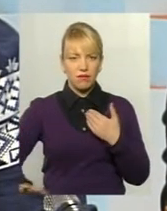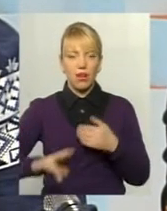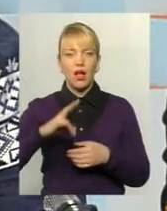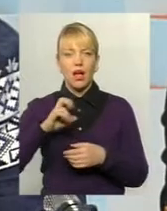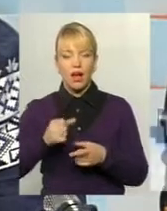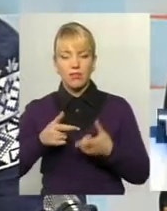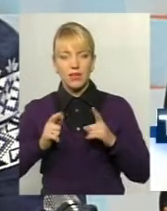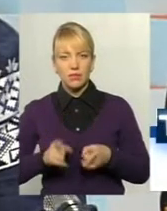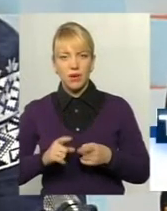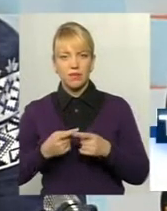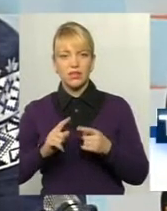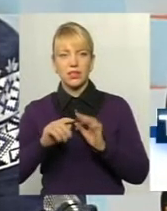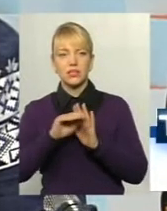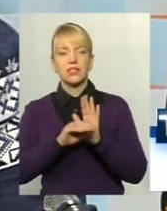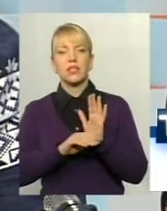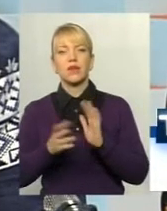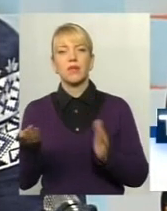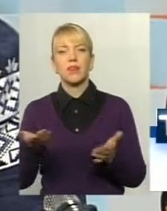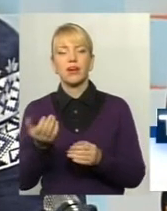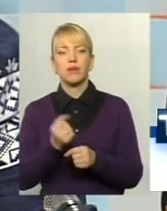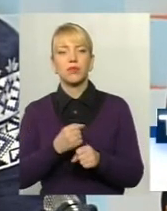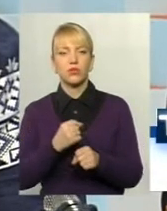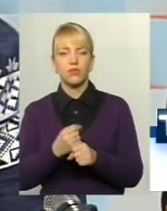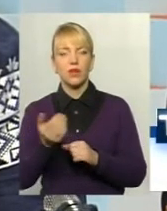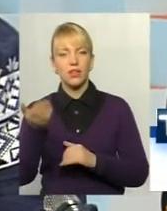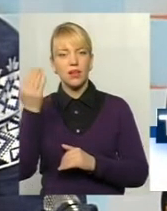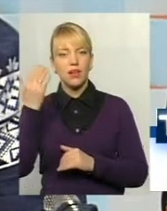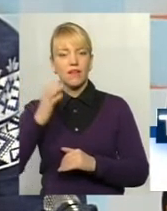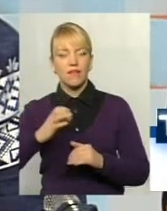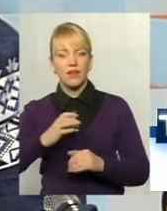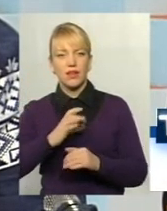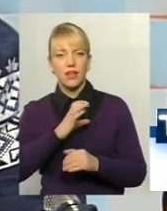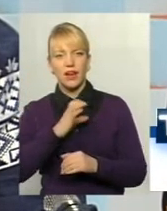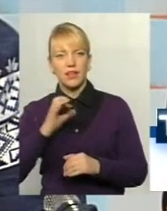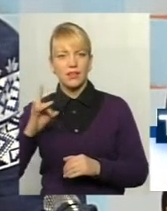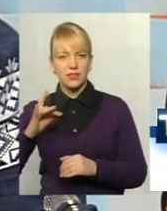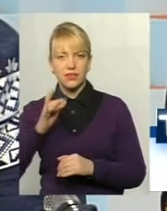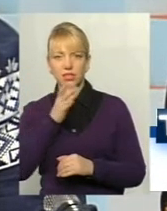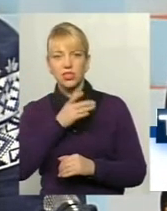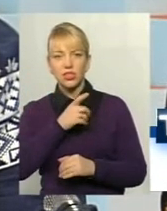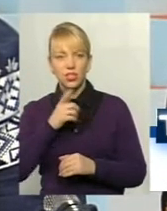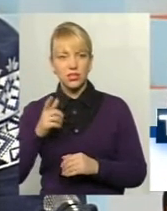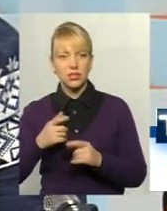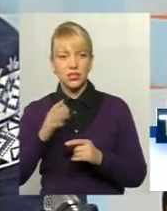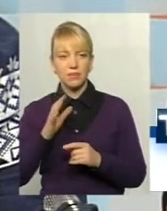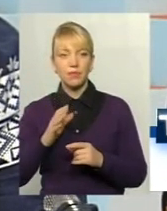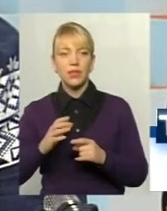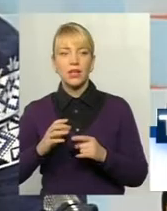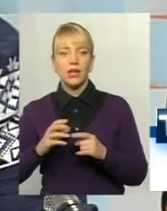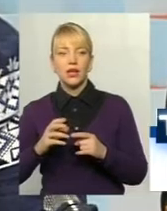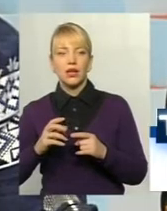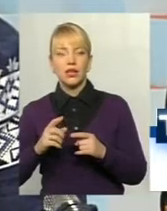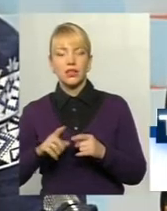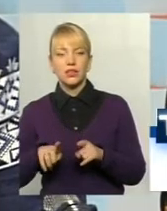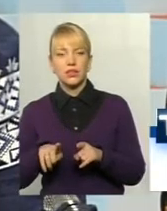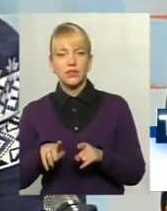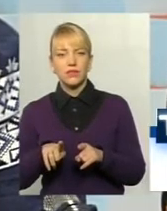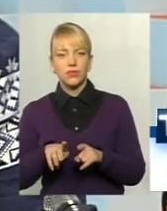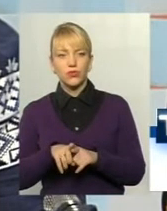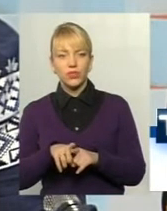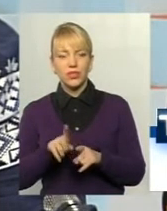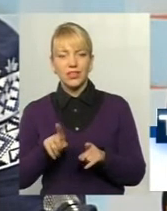та система, яка функціонувала ще у радянські часи, від неї залишилися залишки в освіті, і так різко